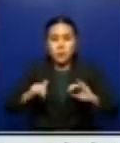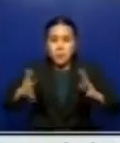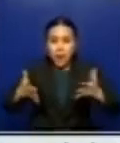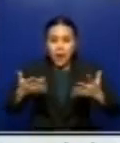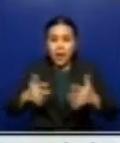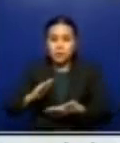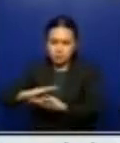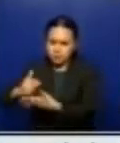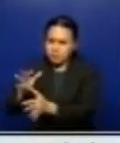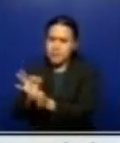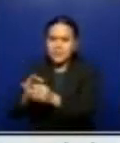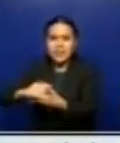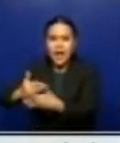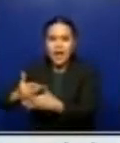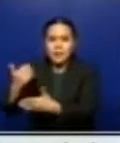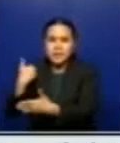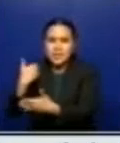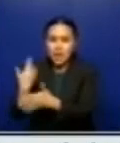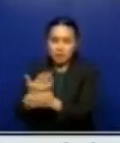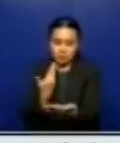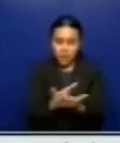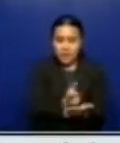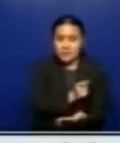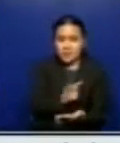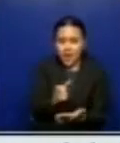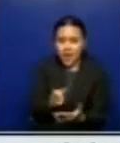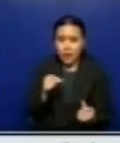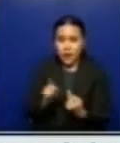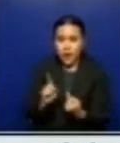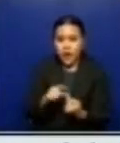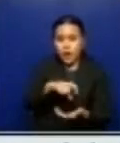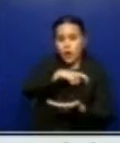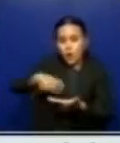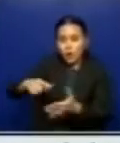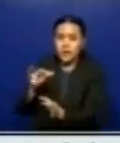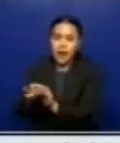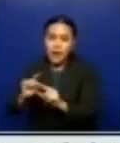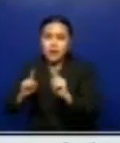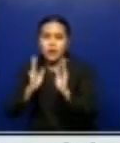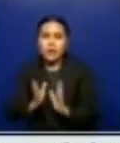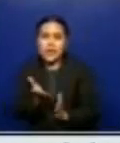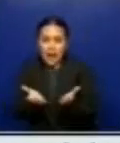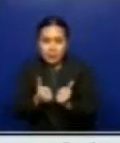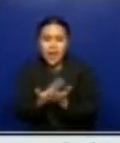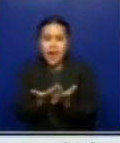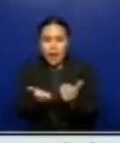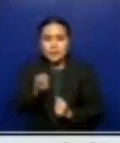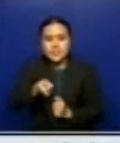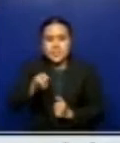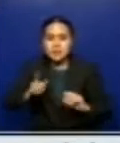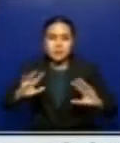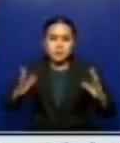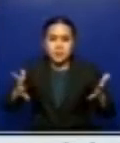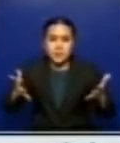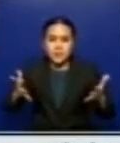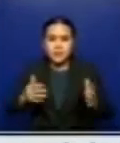ารเวลาจ่ายเงินครับจ่ายผ่านธนาคารแต่ตัวคนรับจริงๆไม่มี